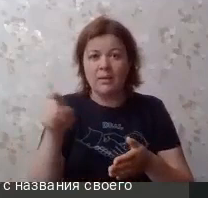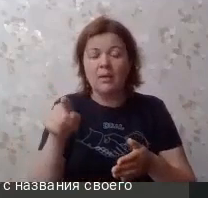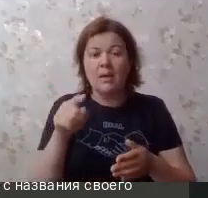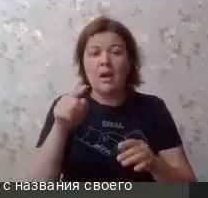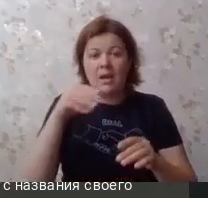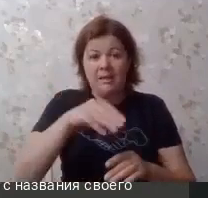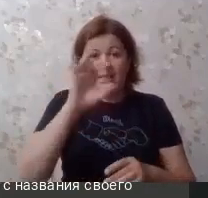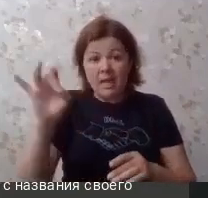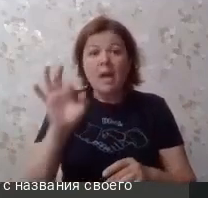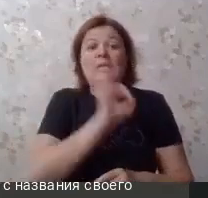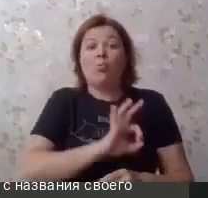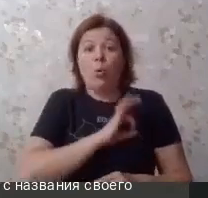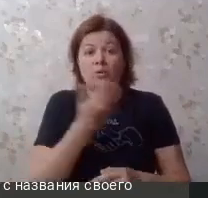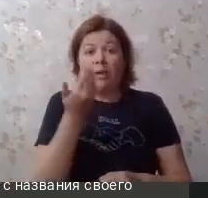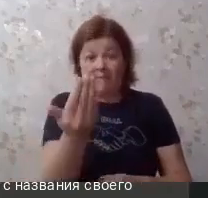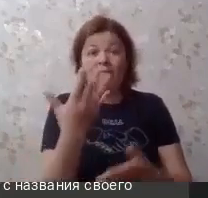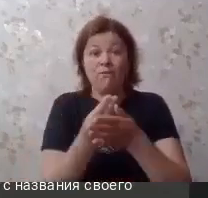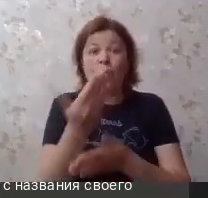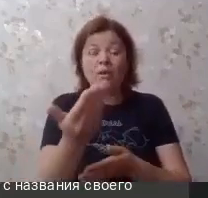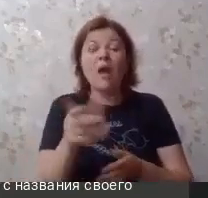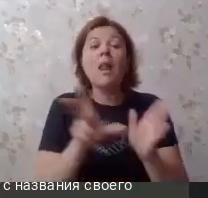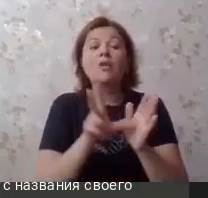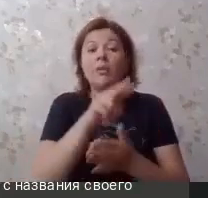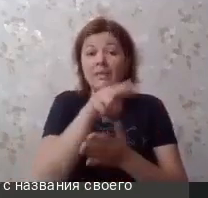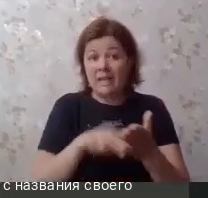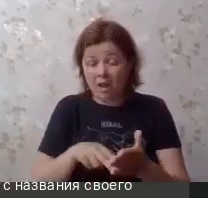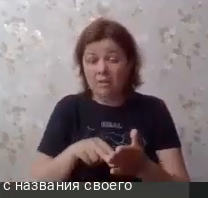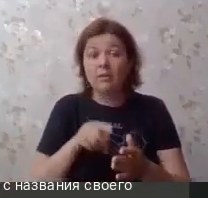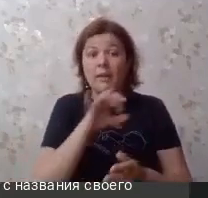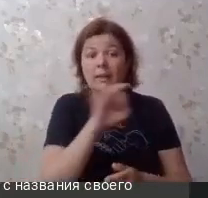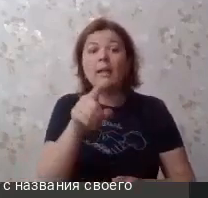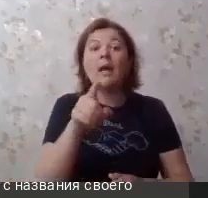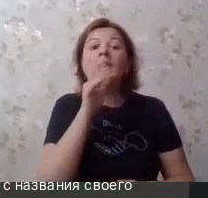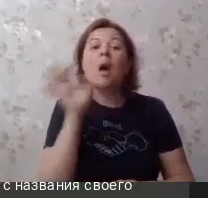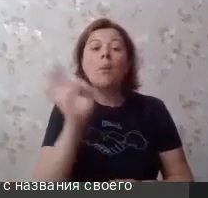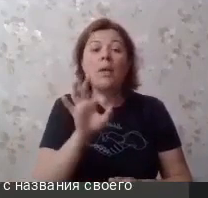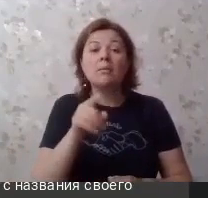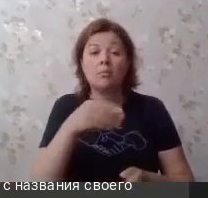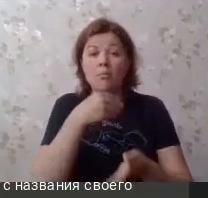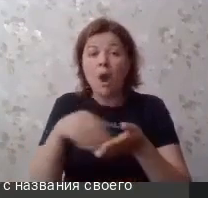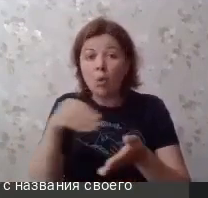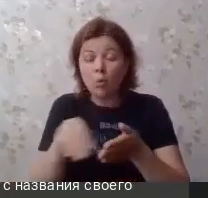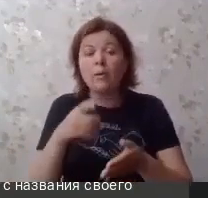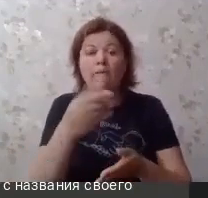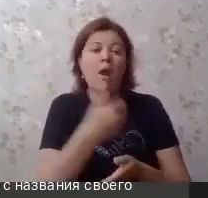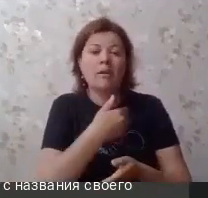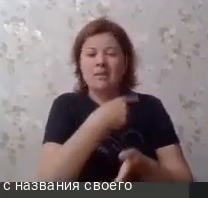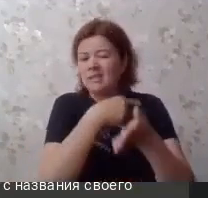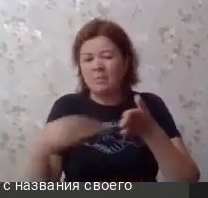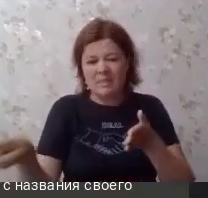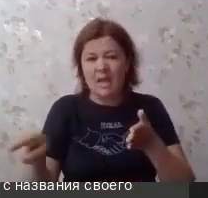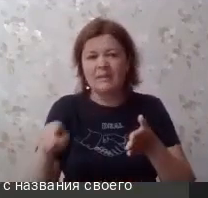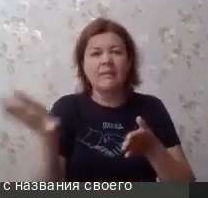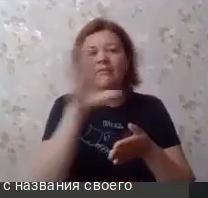используя электронный сертификат, на момент покупки списать все наличные средства с этой